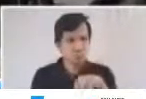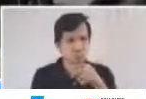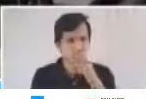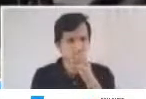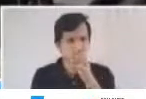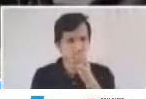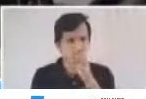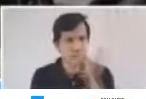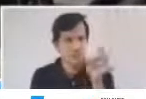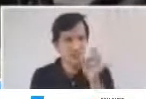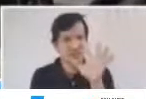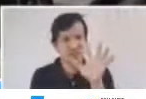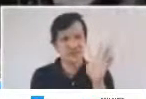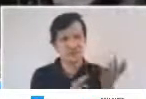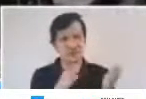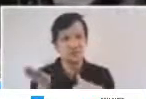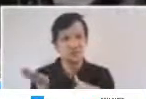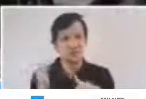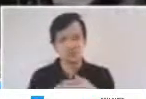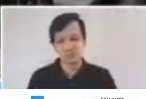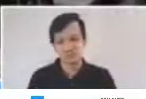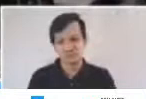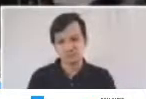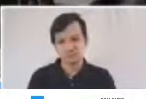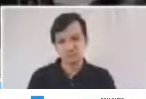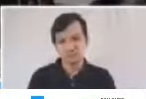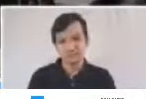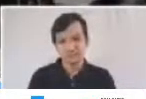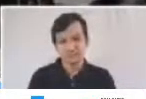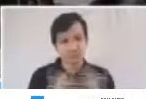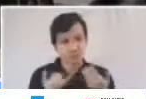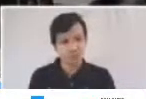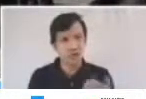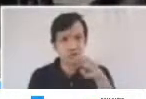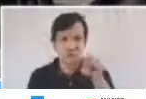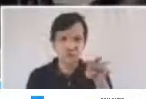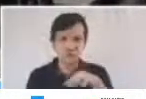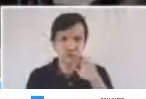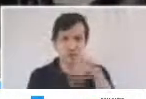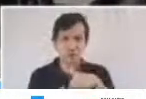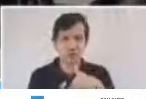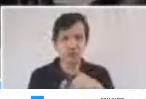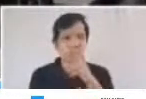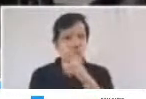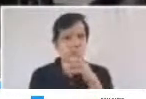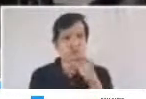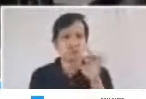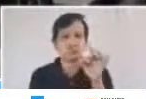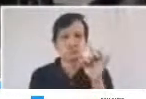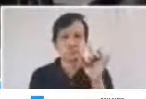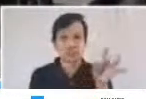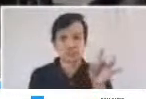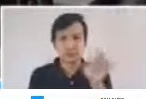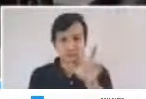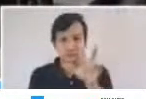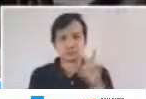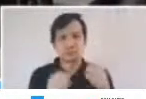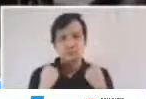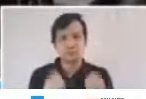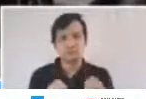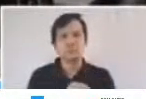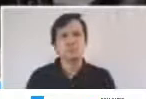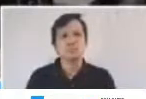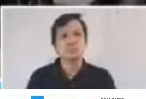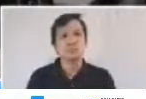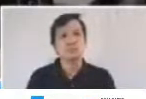02894-26843. Para po naman sa mga PLDT Smart Sun at TNT subscribers, i-dial ang 1555. Maaari